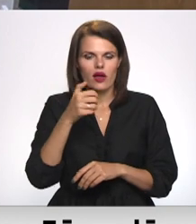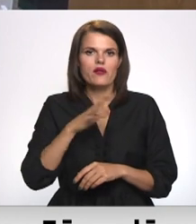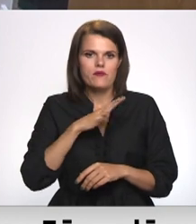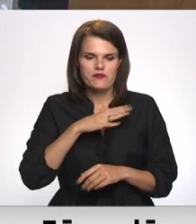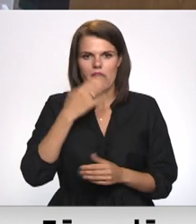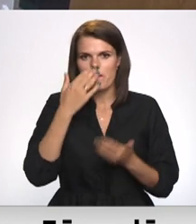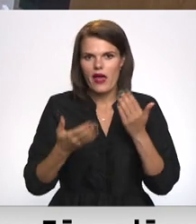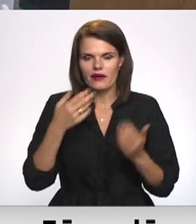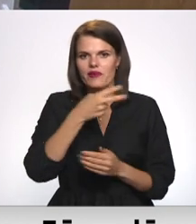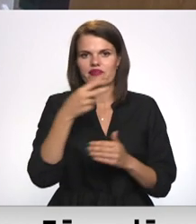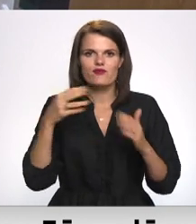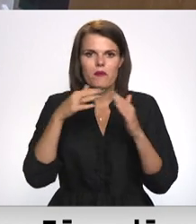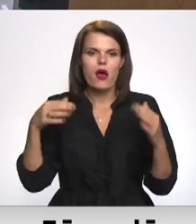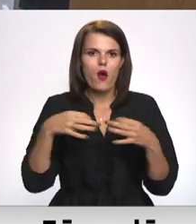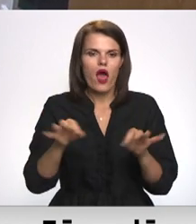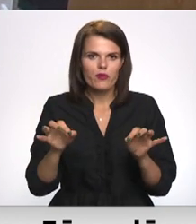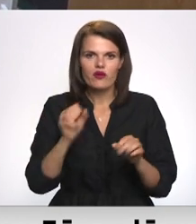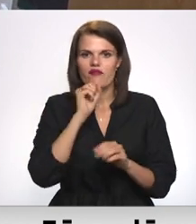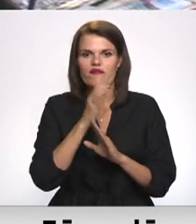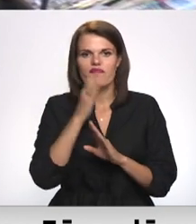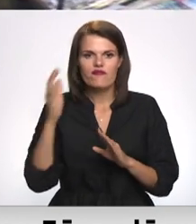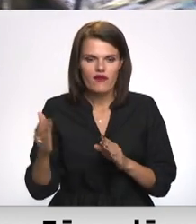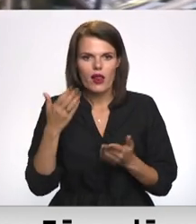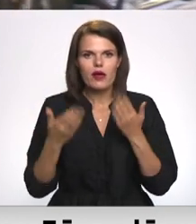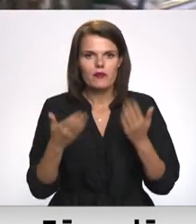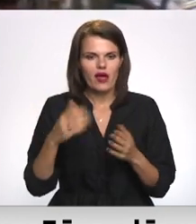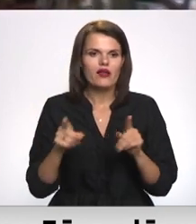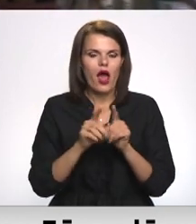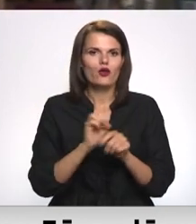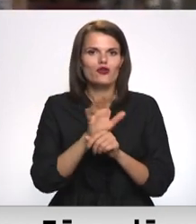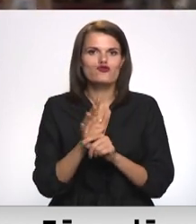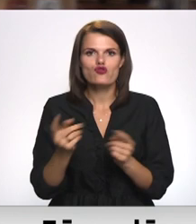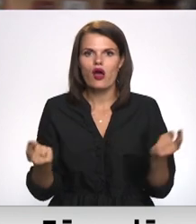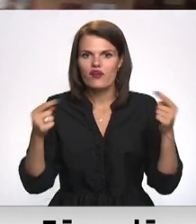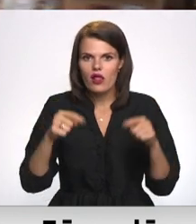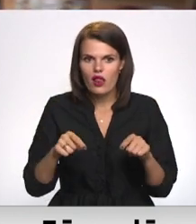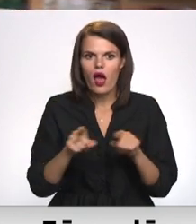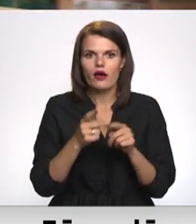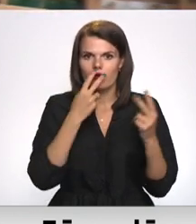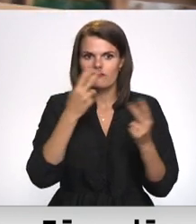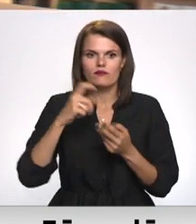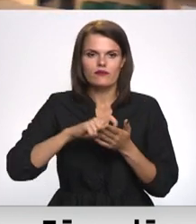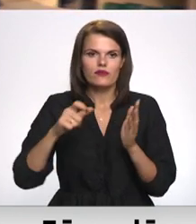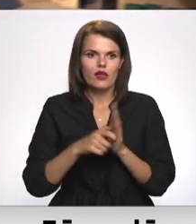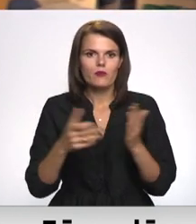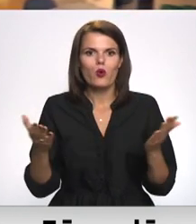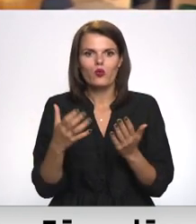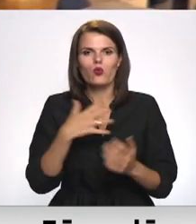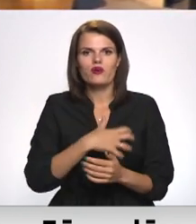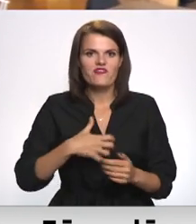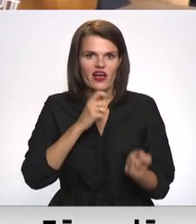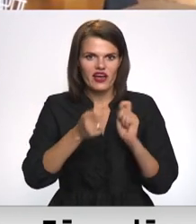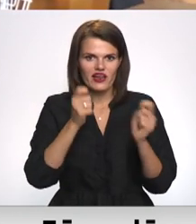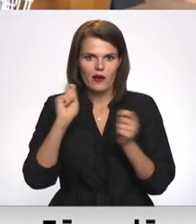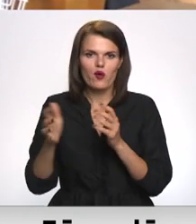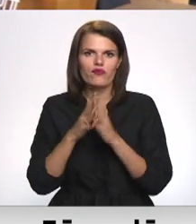mēģinājums divstāvīgo ēku atbrīvot. Vēlāk tas mēģināts pat Covid laikā. Arī raugoties uz telpām, kur brēktim brēc pēc kārtīga